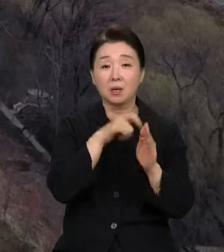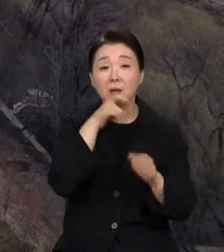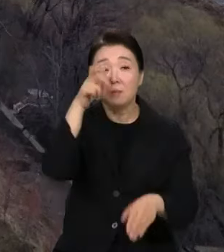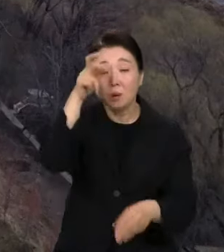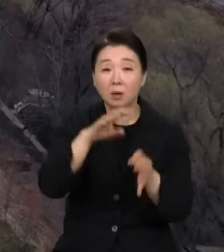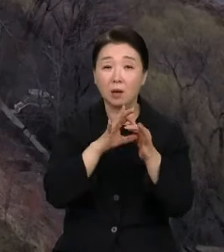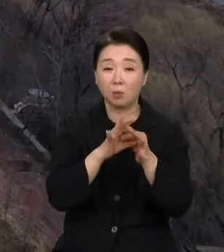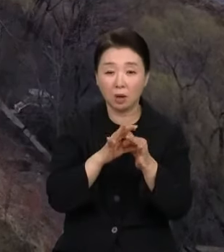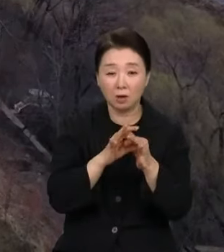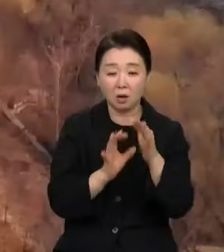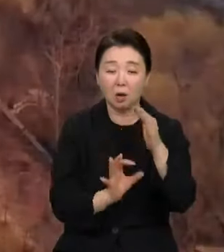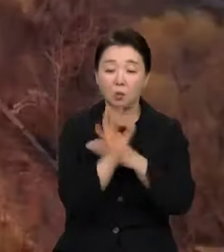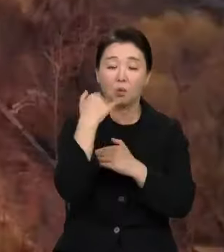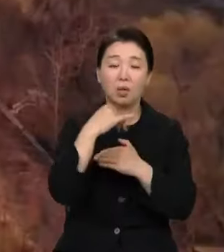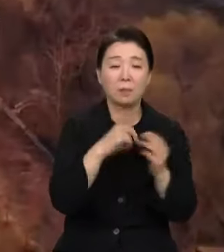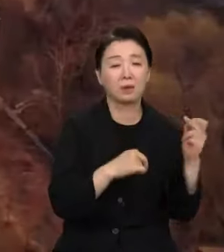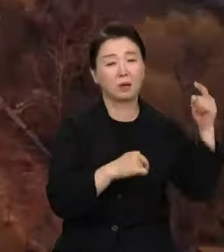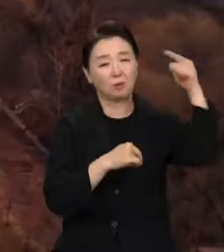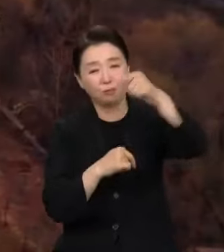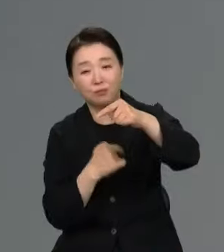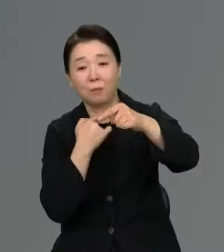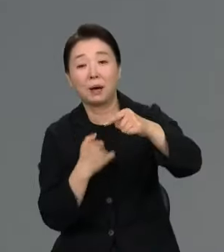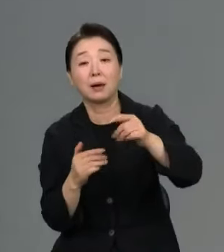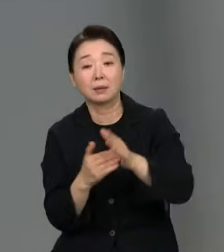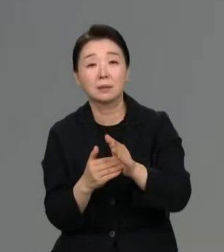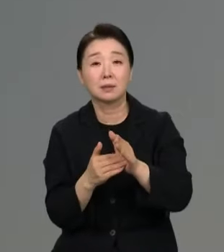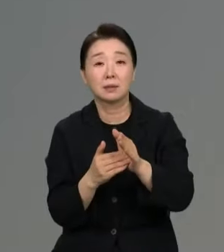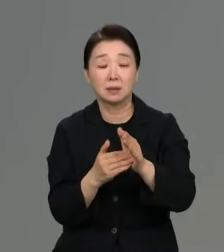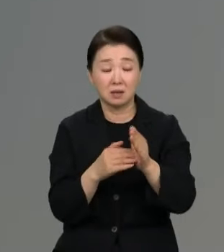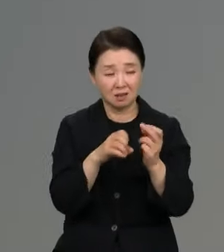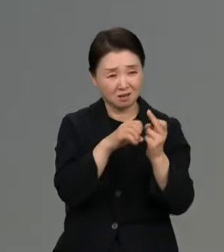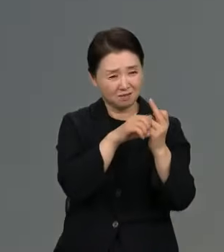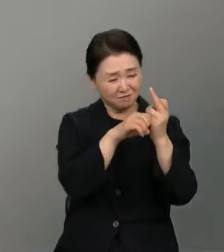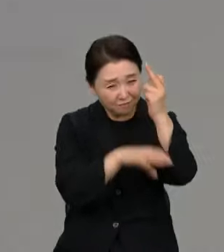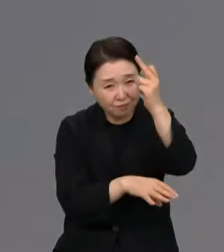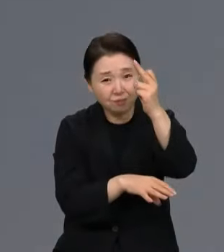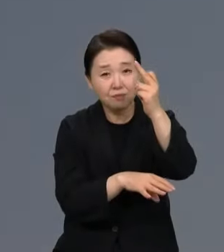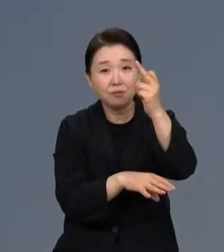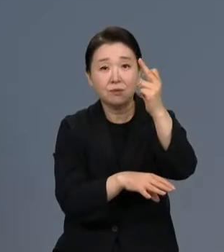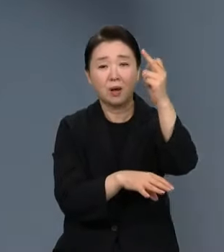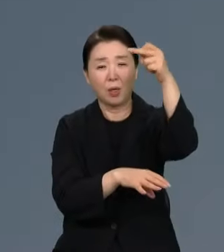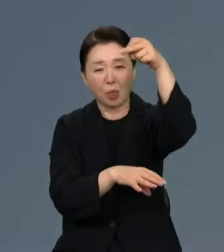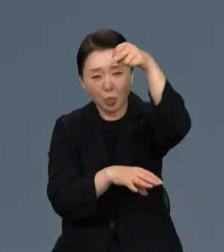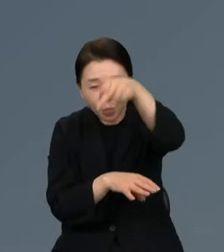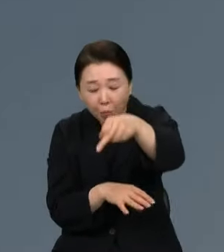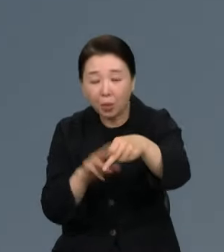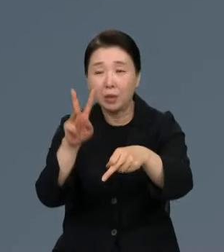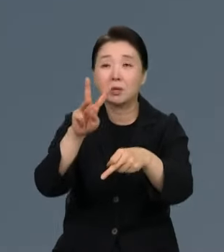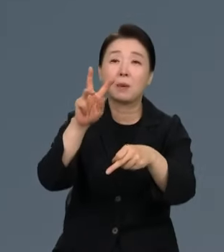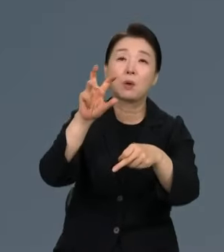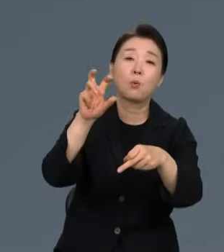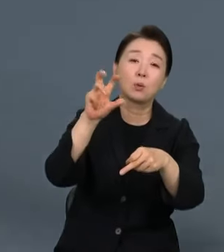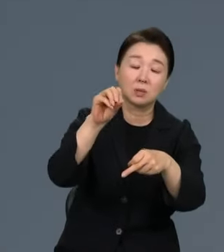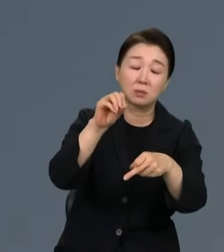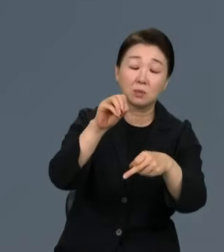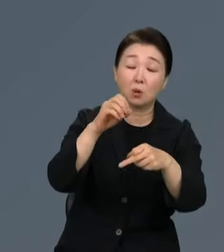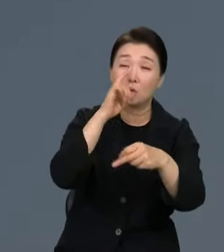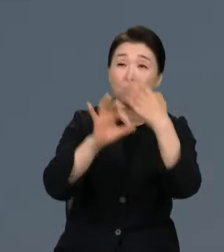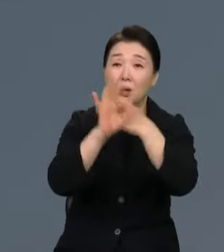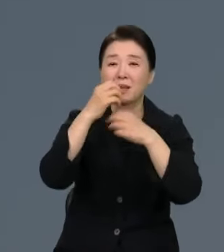동해상으로 탄도미사일을 발사했다고 밝혔습니다. 미사일은 약 250km를 비행한 뒤 동해상에서